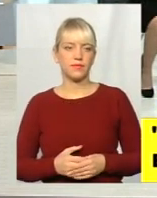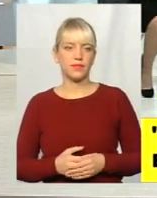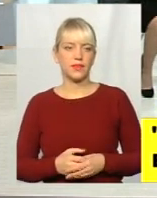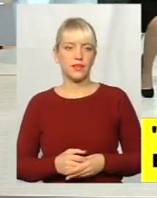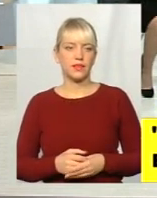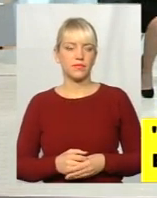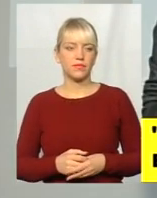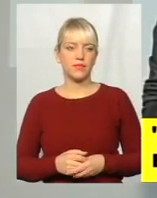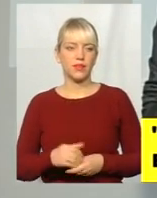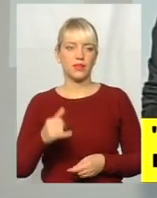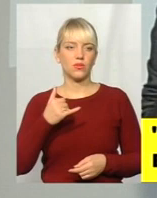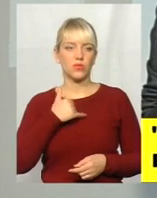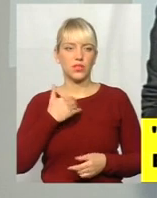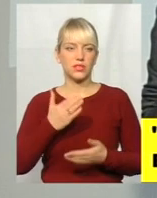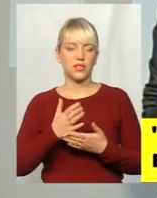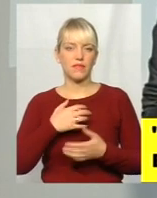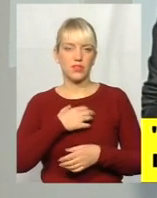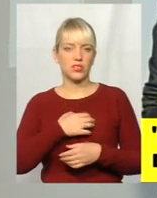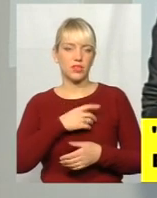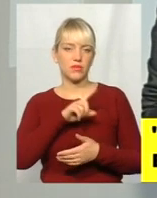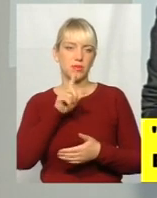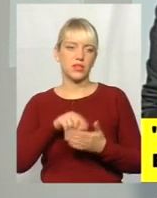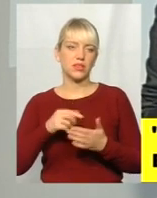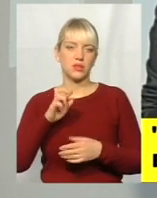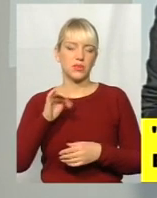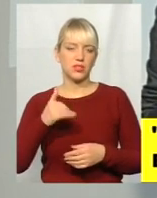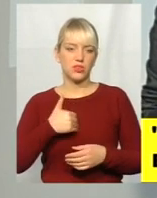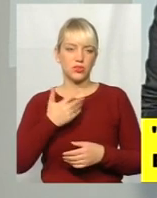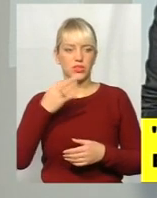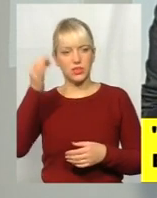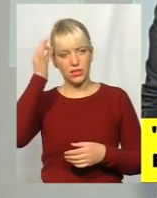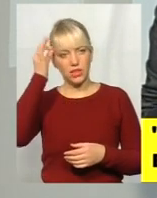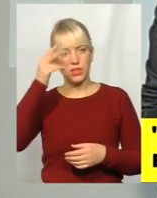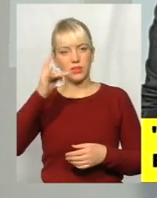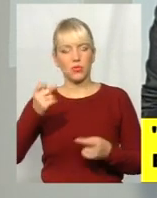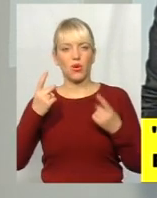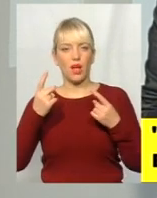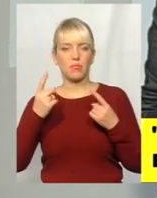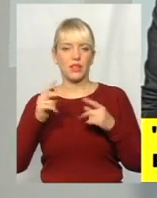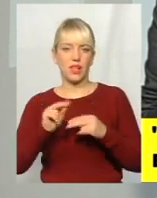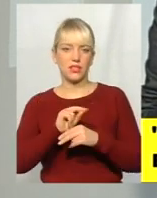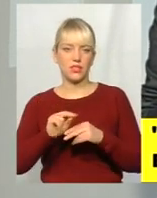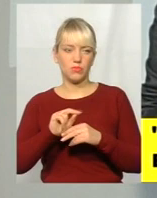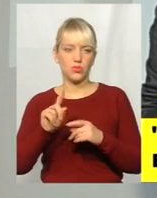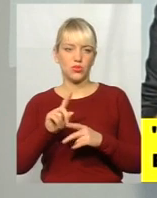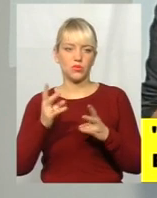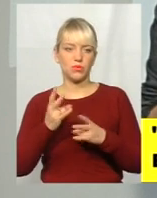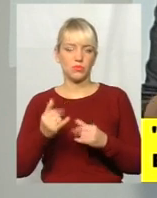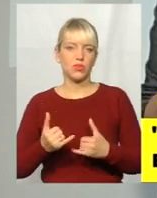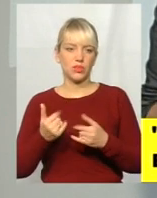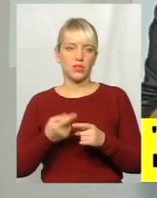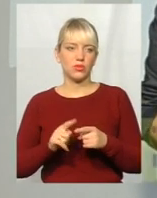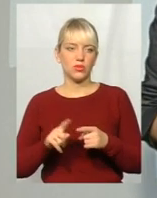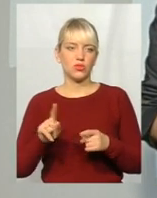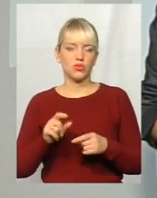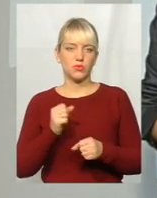до наших питань. В нас є дуже важливе питання. Ми хотіли ще сьогодні в ефірі згадати все ж таки про капітальний ремонт і що потрібно для того, аби